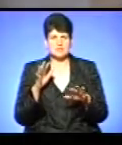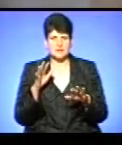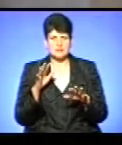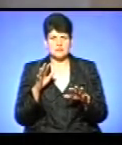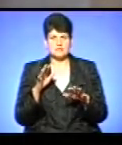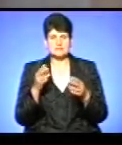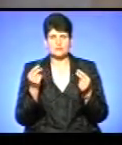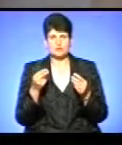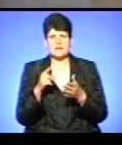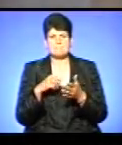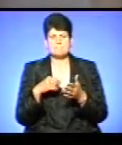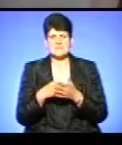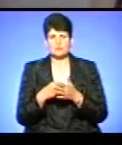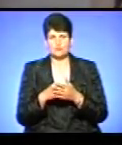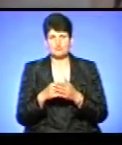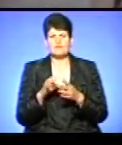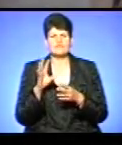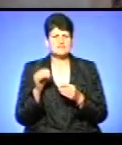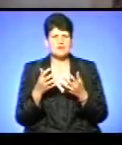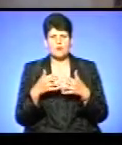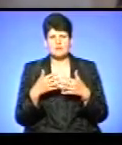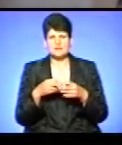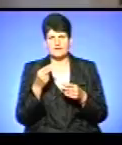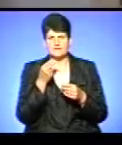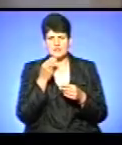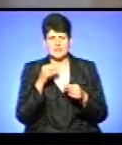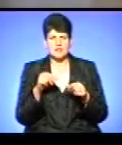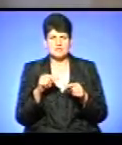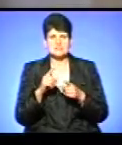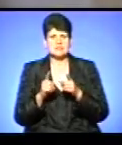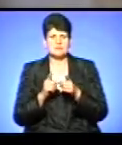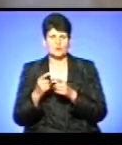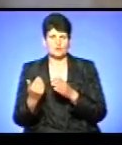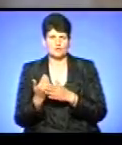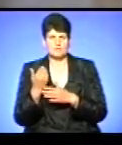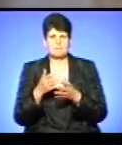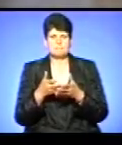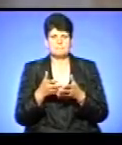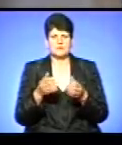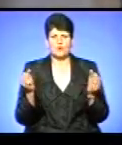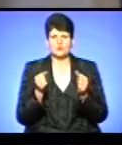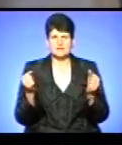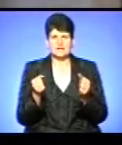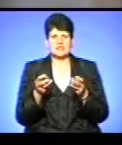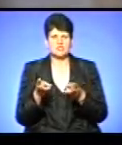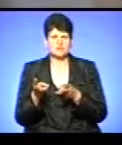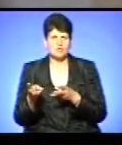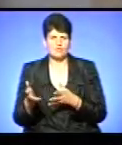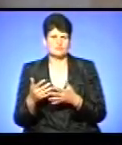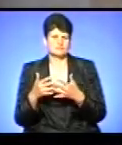рахунок коштів міського бюджету. І все обладнання в їдальні теж замінено на нове. Це плити, холодильники, жаровичні шафи,